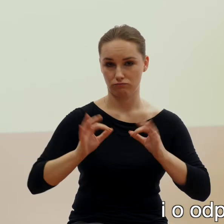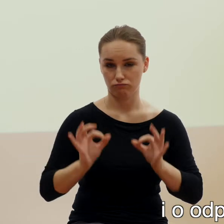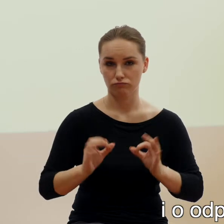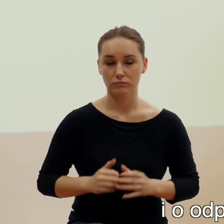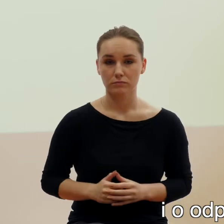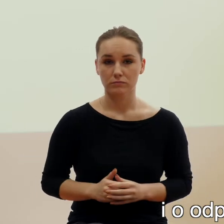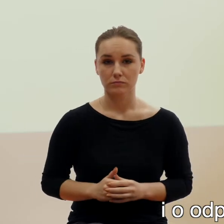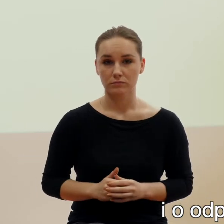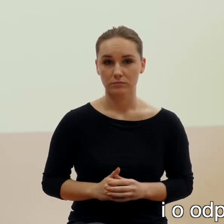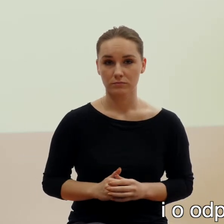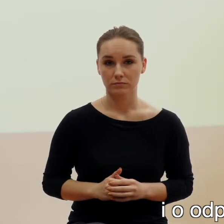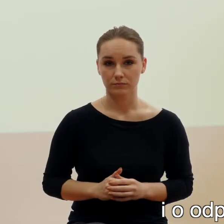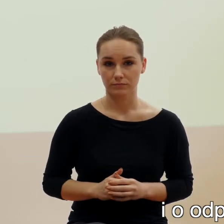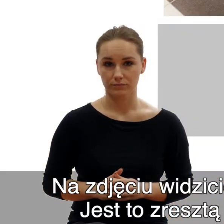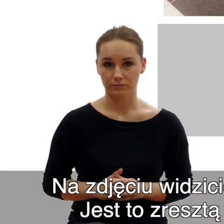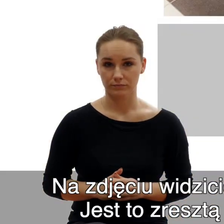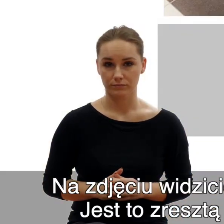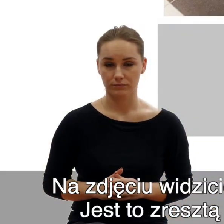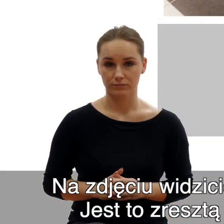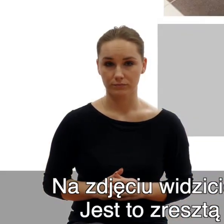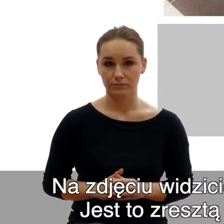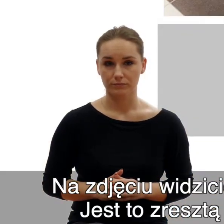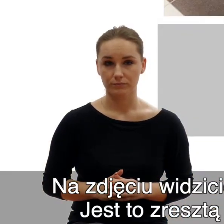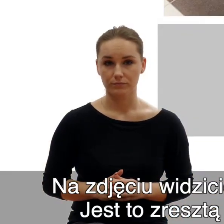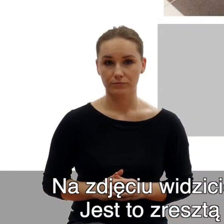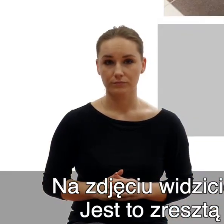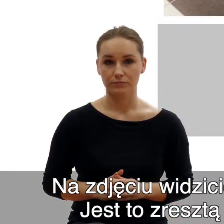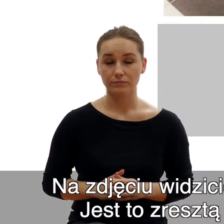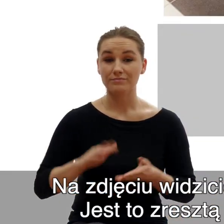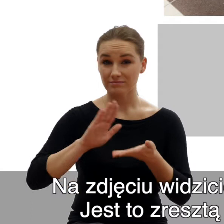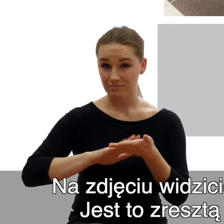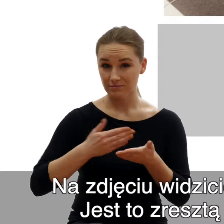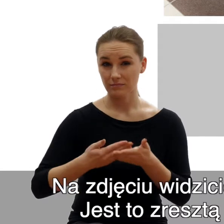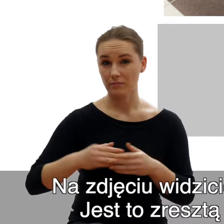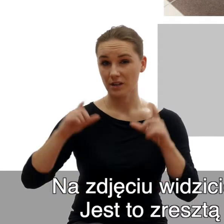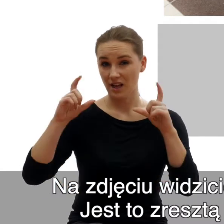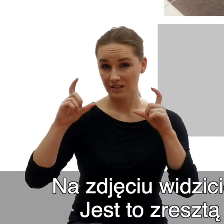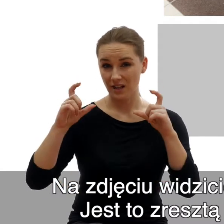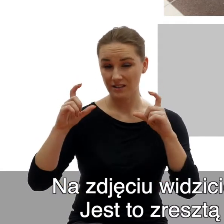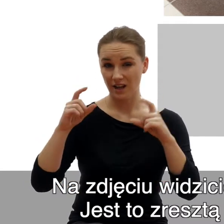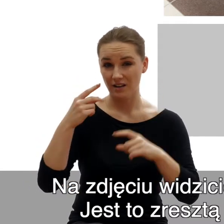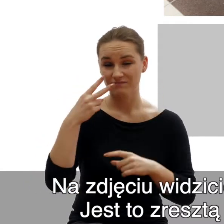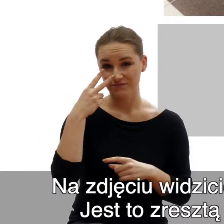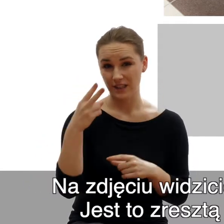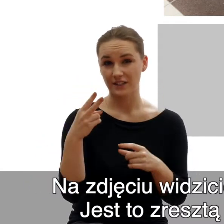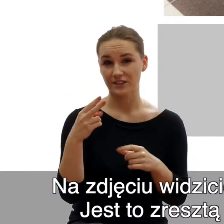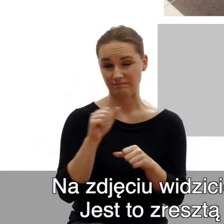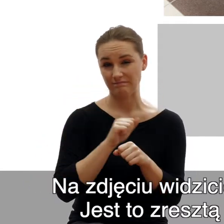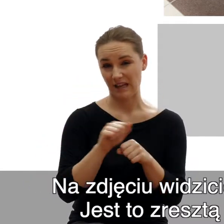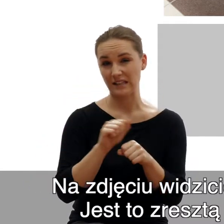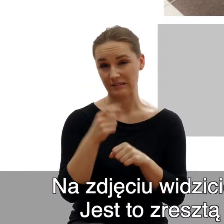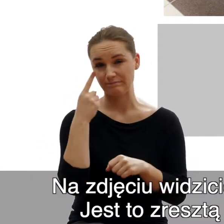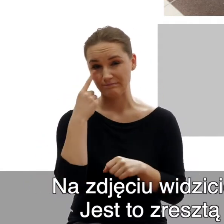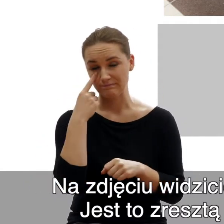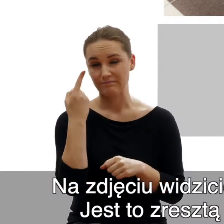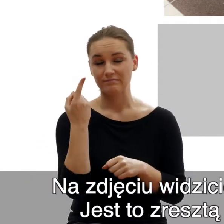odpowiednie wykorzystanie tych drzwi. Na zdjęciu widzicie Państwo praktykę, jaka niekiedy ma miejsce. Jest to zresztą praktyka, która